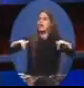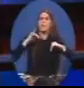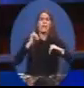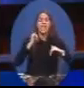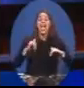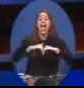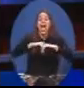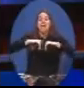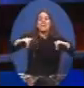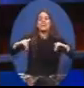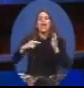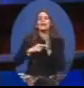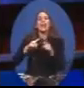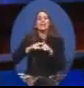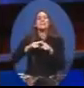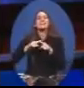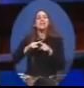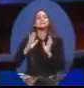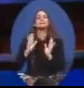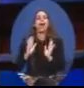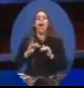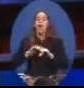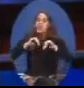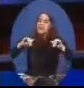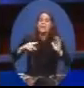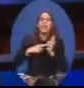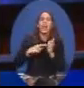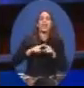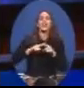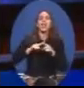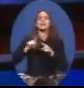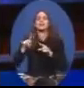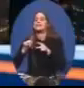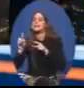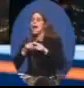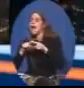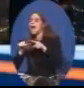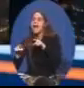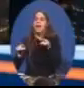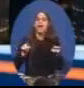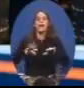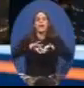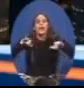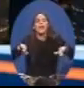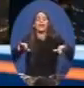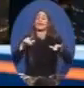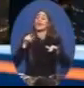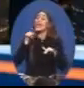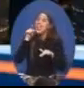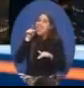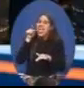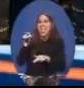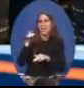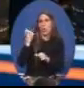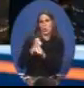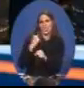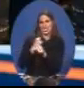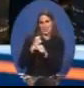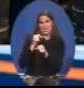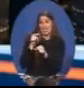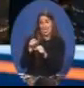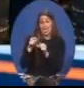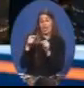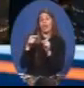הפרדה על רקע גזע, נקודה. זה אפרטהייד. עכשיו, אם עושים את זה, אם עושים את זה על הרקע